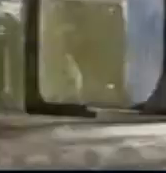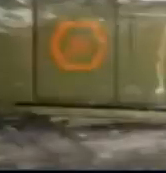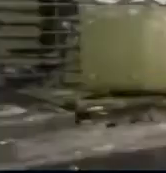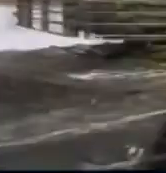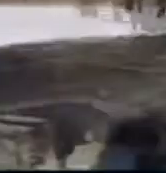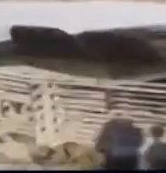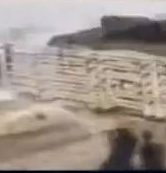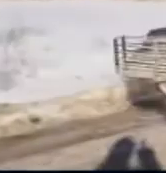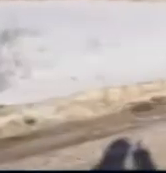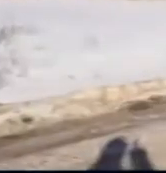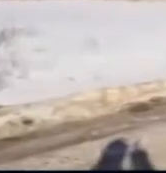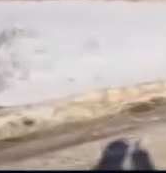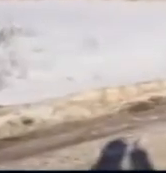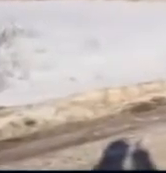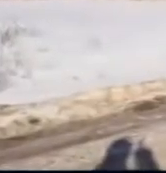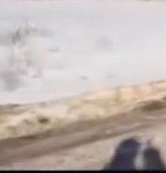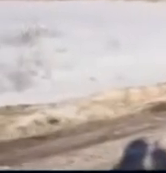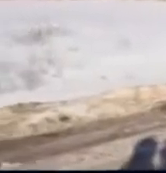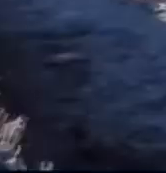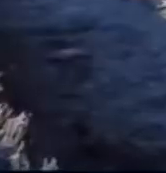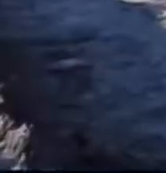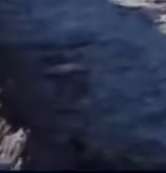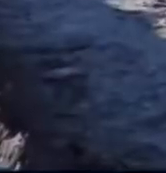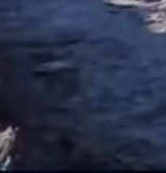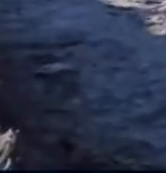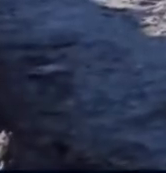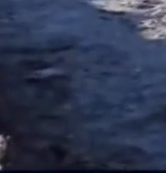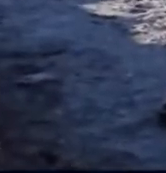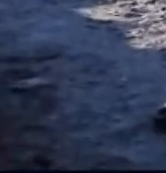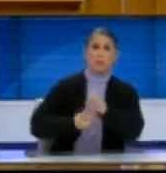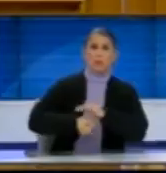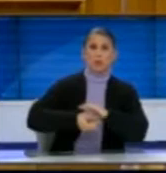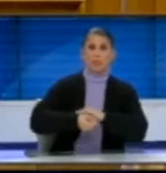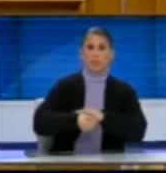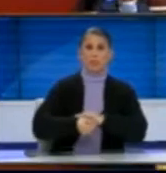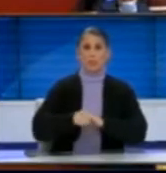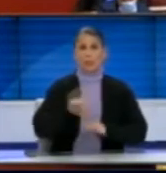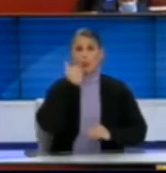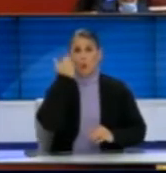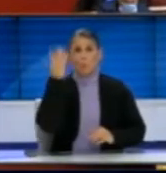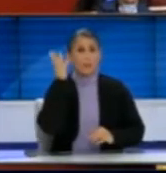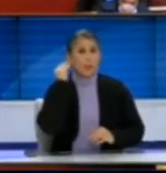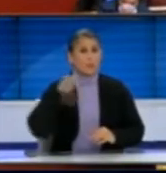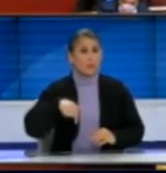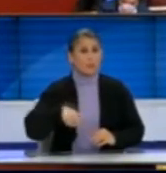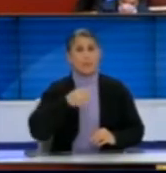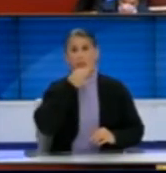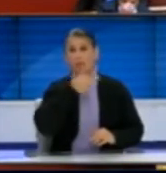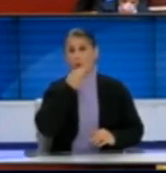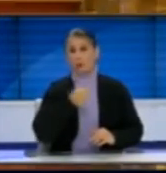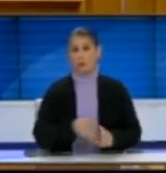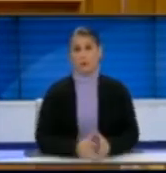τις συνθήκες χρειάζεται ψυχραιμία, είπε, ενώ πρόσθεσε ότι το εθνικό συμφέρον ταυτίζεται με την αλήθεια. Και είναι ντροπή να ακούγονται σήμερα